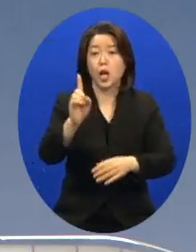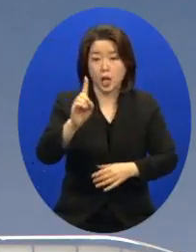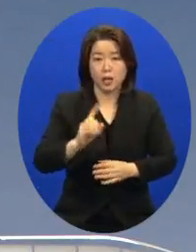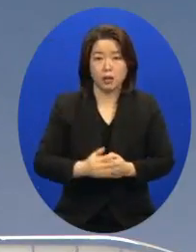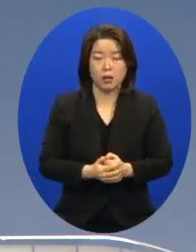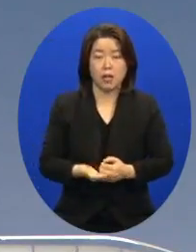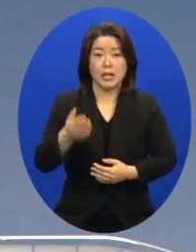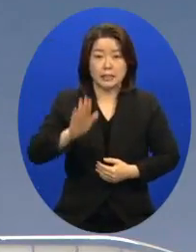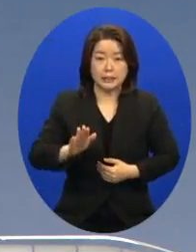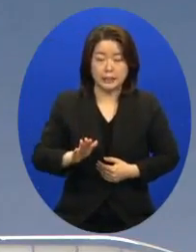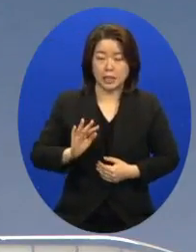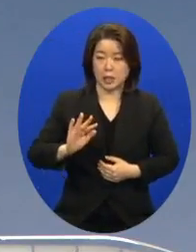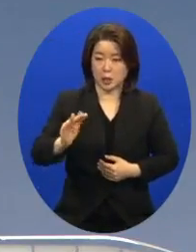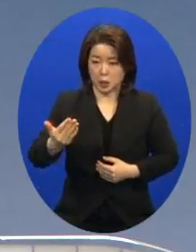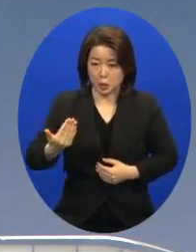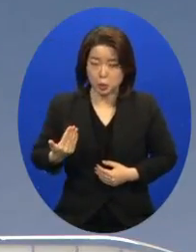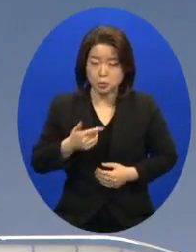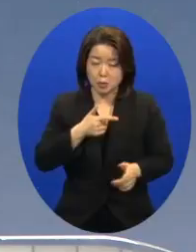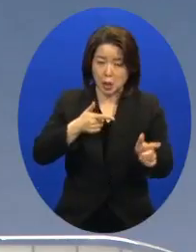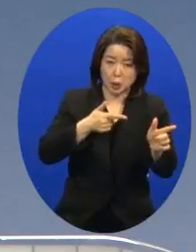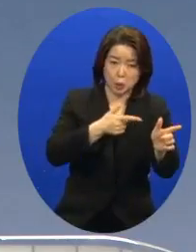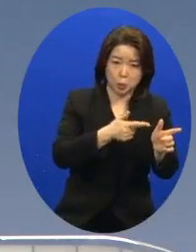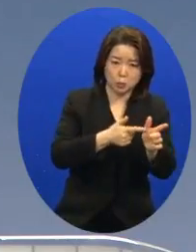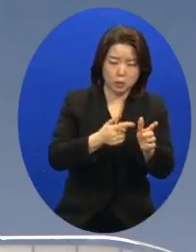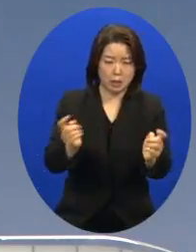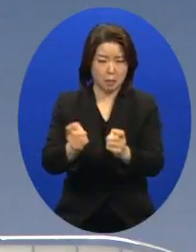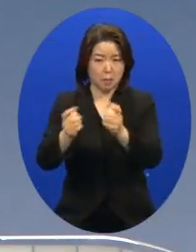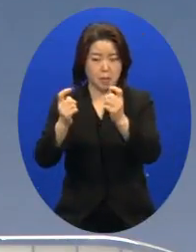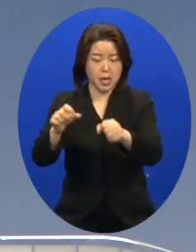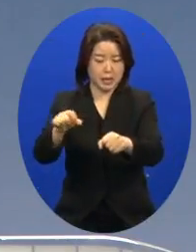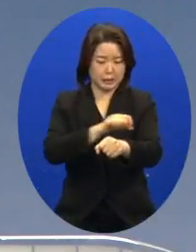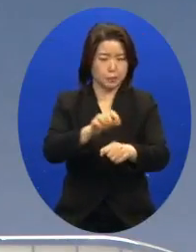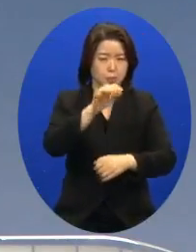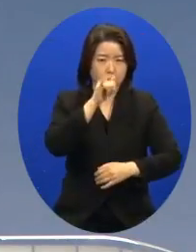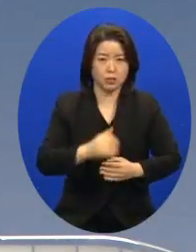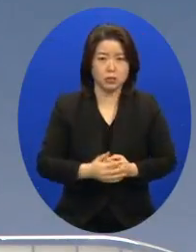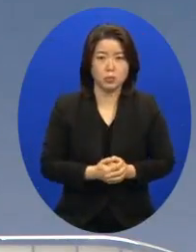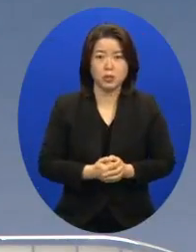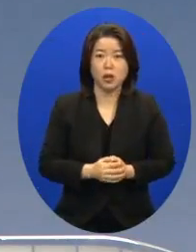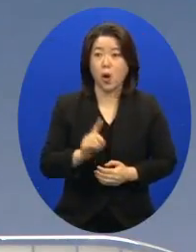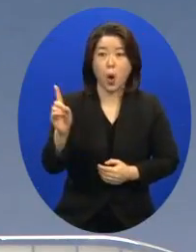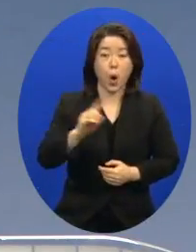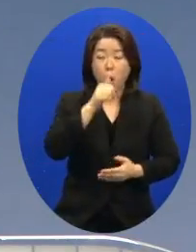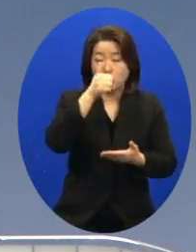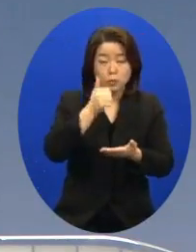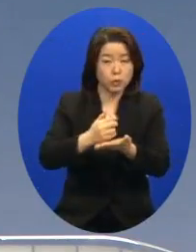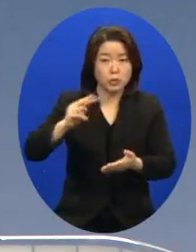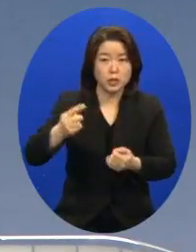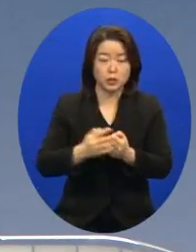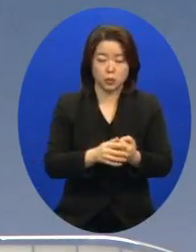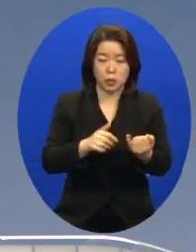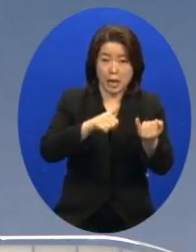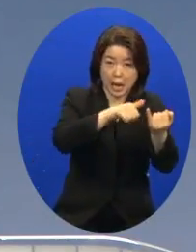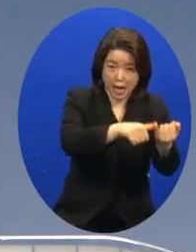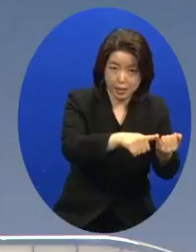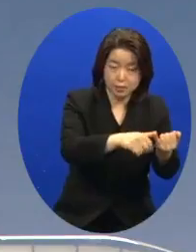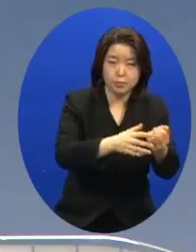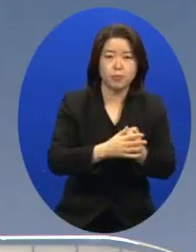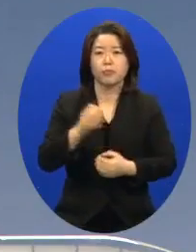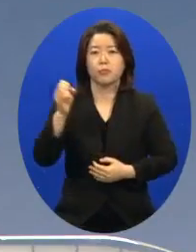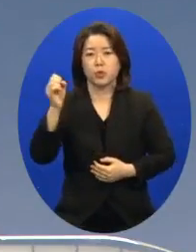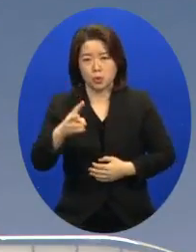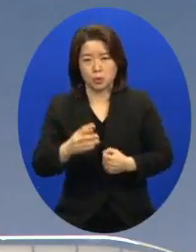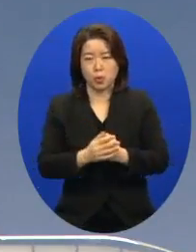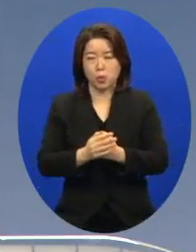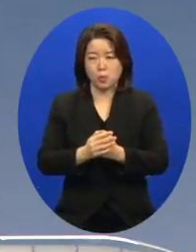요즘 동성애 논란 은 특별한 것이 있습니다 어떤 죄도 간음 이나 또는